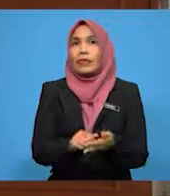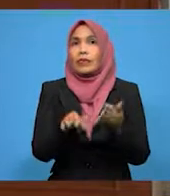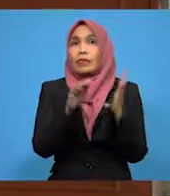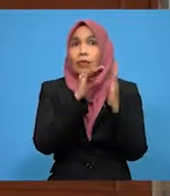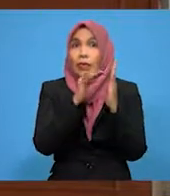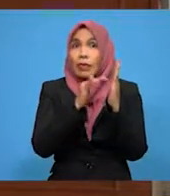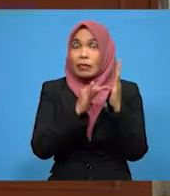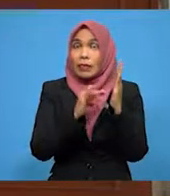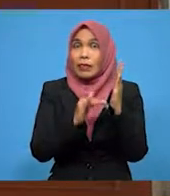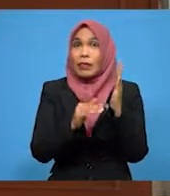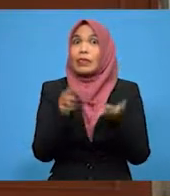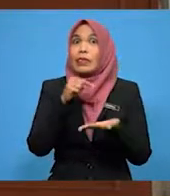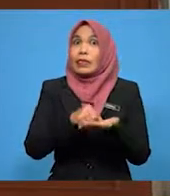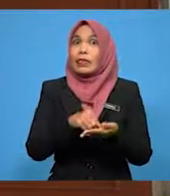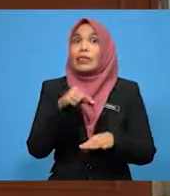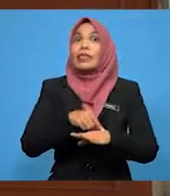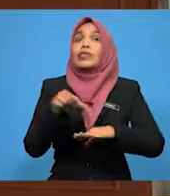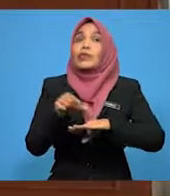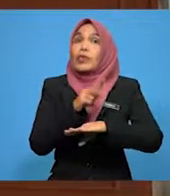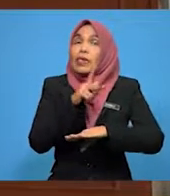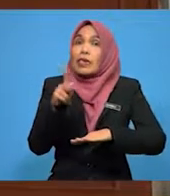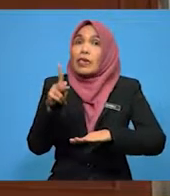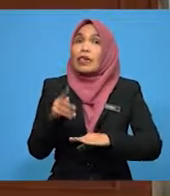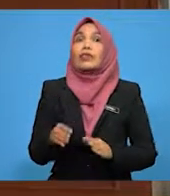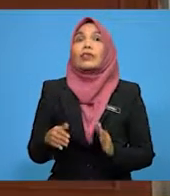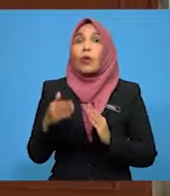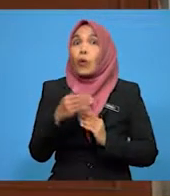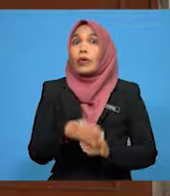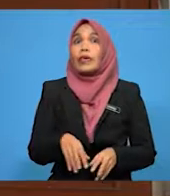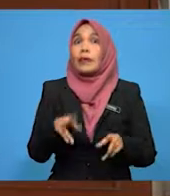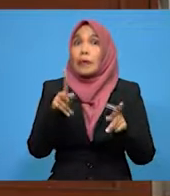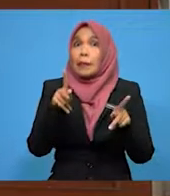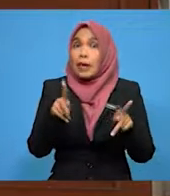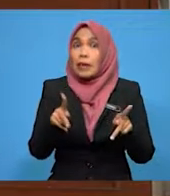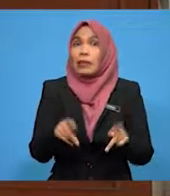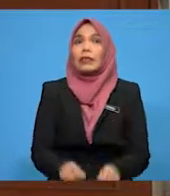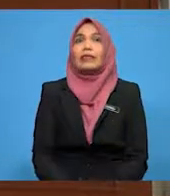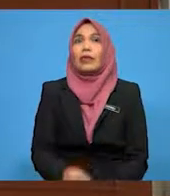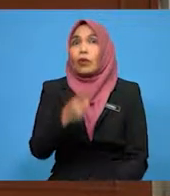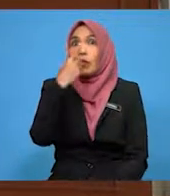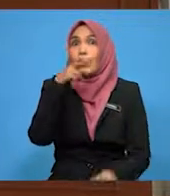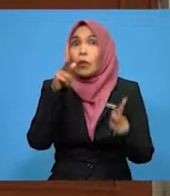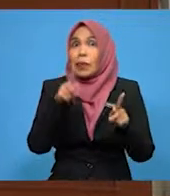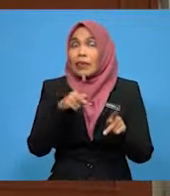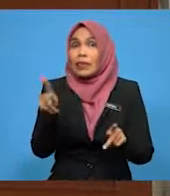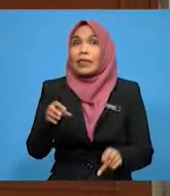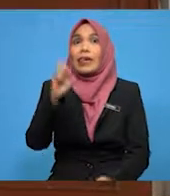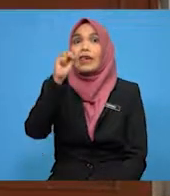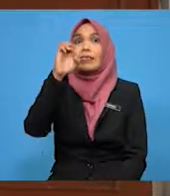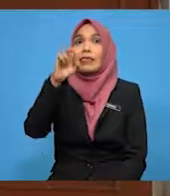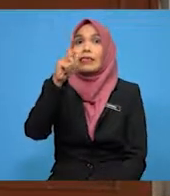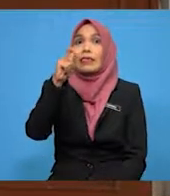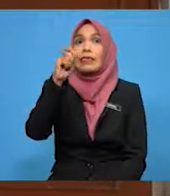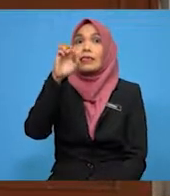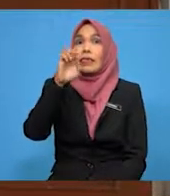Senarai semak ini digunakan oleh pekerja untuk memastikan seta berfungsi dengan baik untuk proses